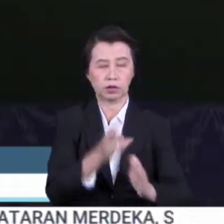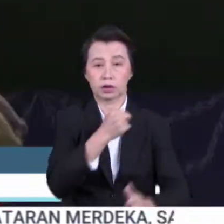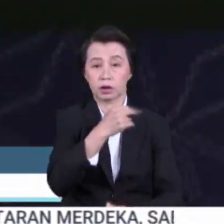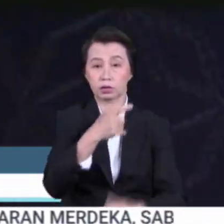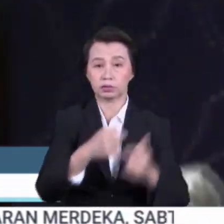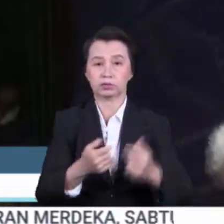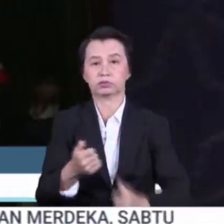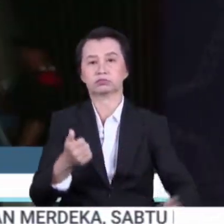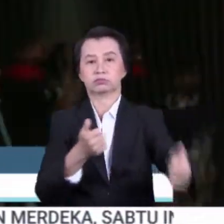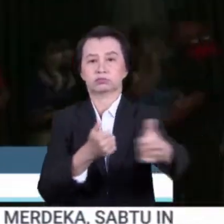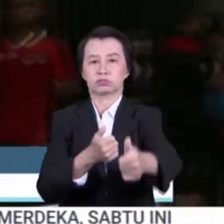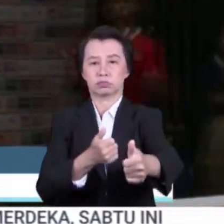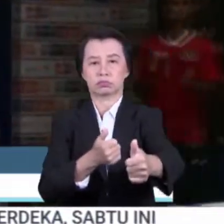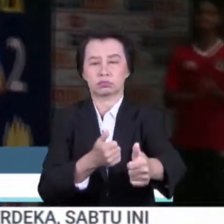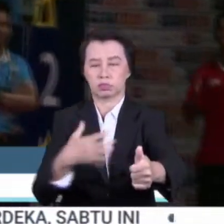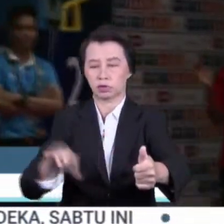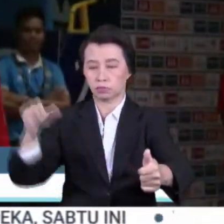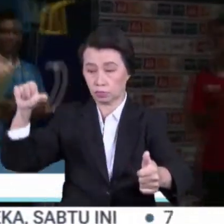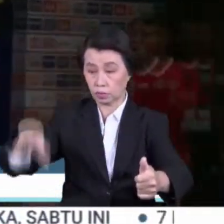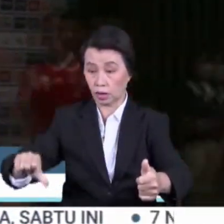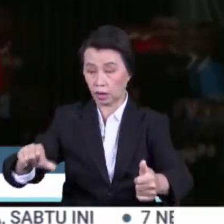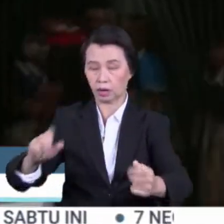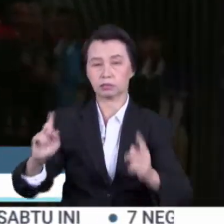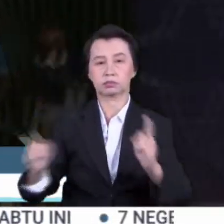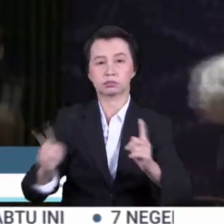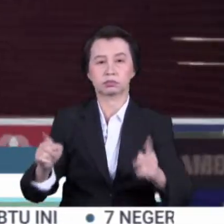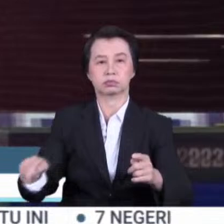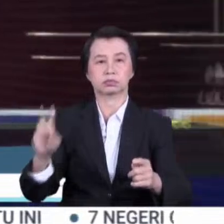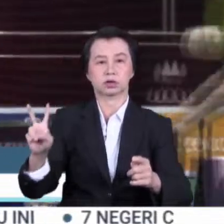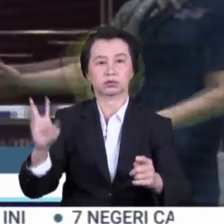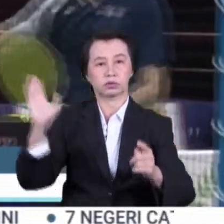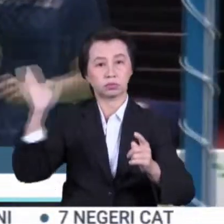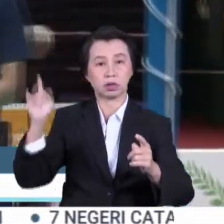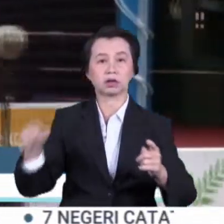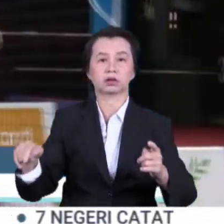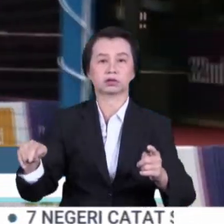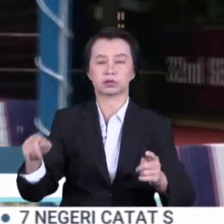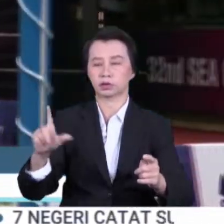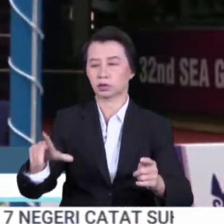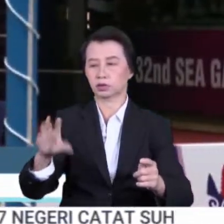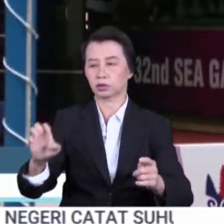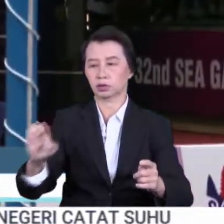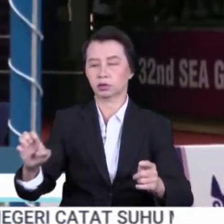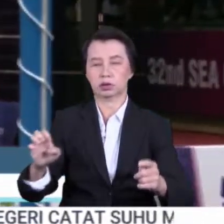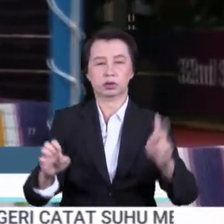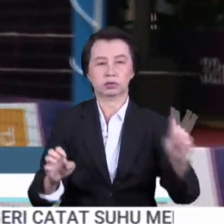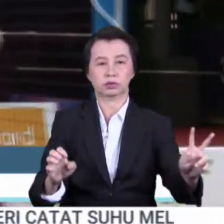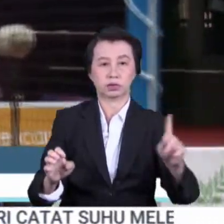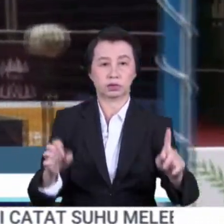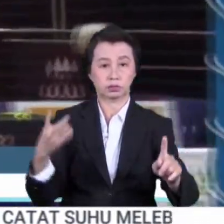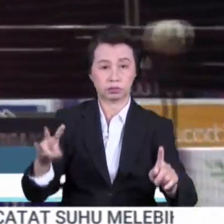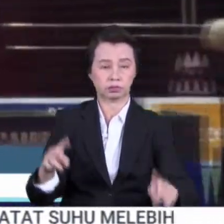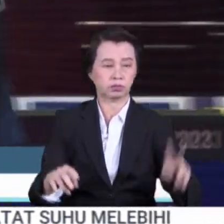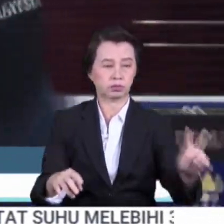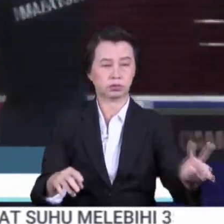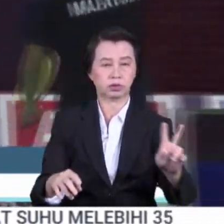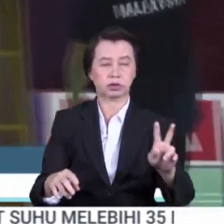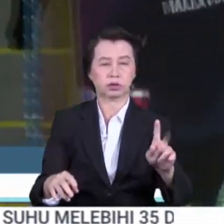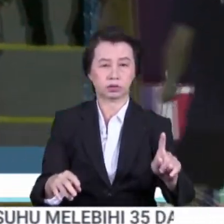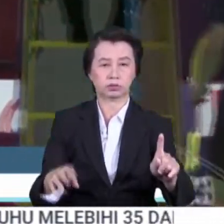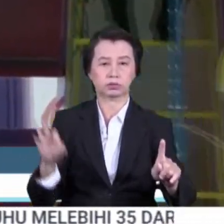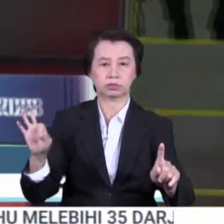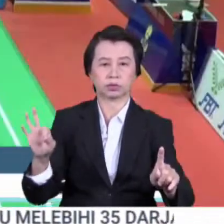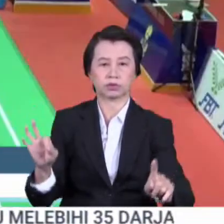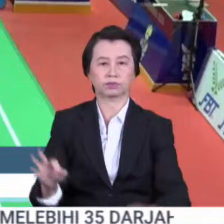depan selepas menewaskan pemain persorangan kedua Malaysia Lee Shung Yan 21-17, 21-9.